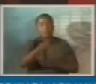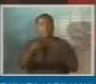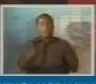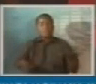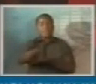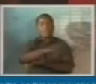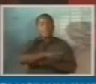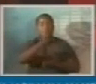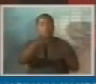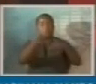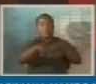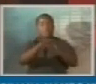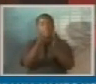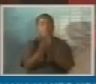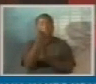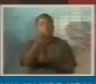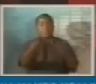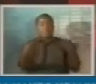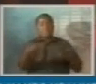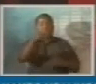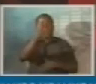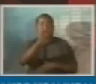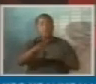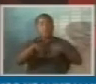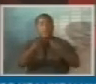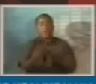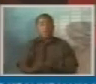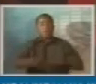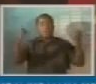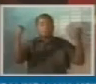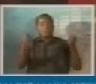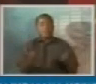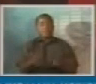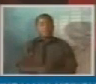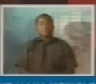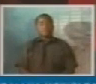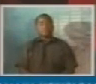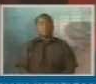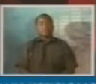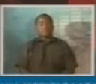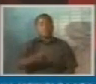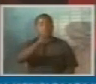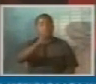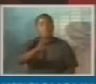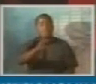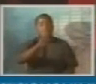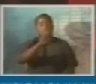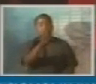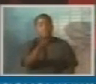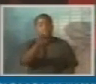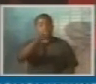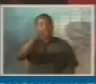chama kimoja tu? Hivi kweli kafu hawana msimamo huko? Na mwenyekiti wao yumo. Chadema hawana msimamo huko? Acheni kuzungumza vitu